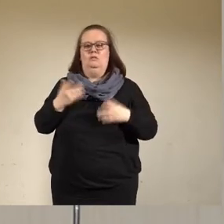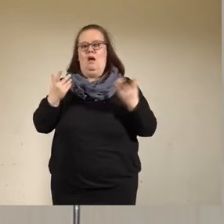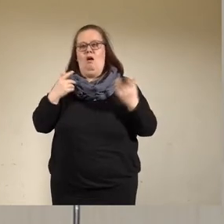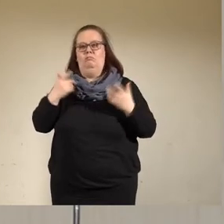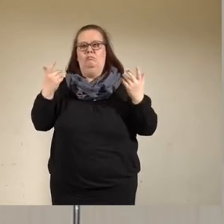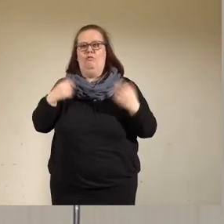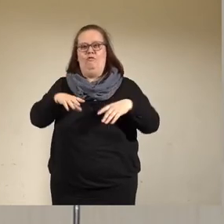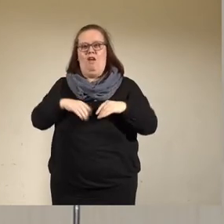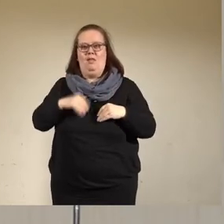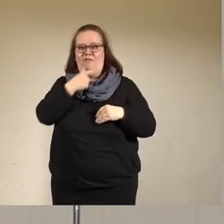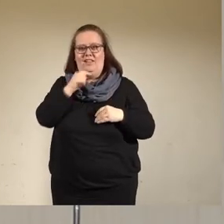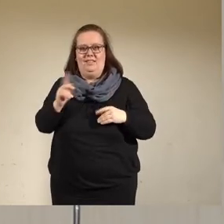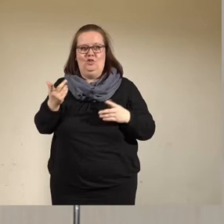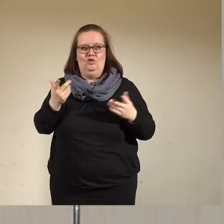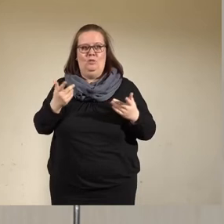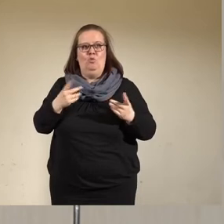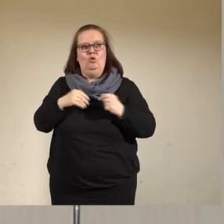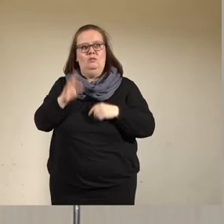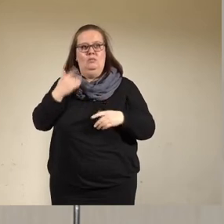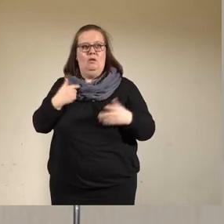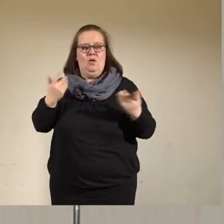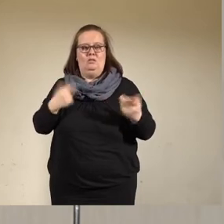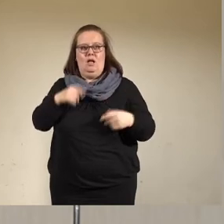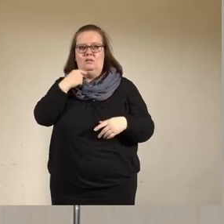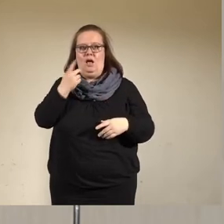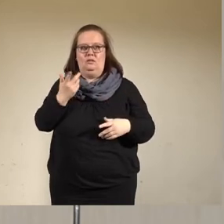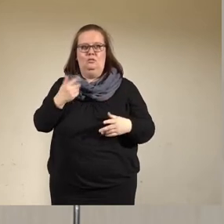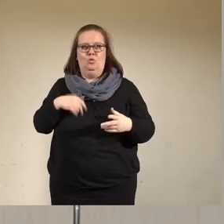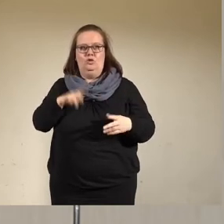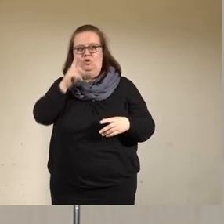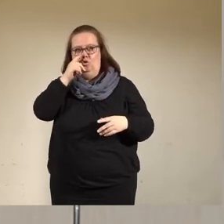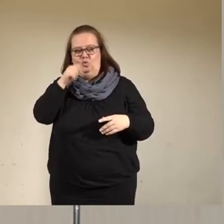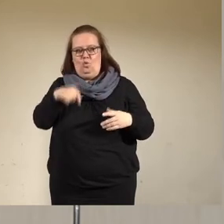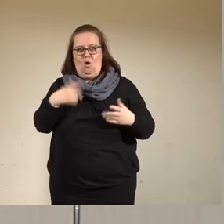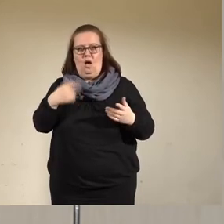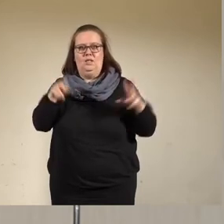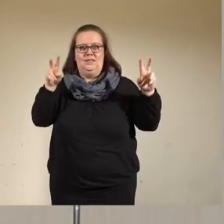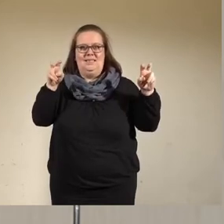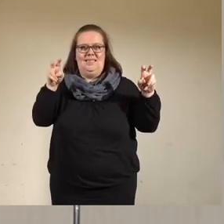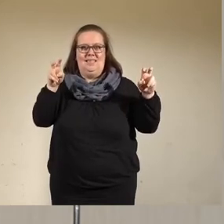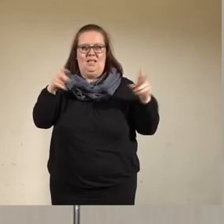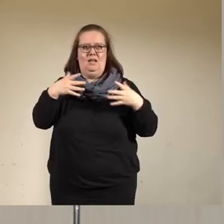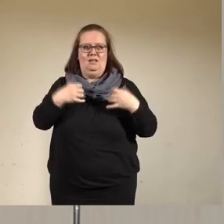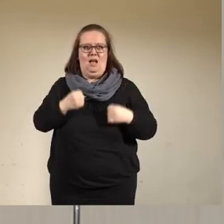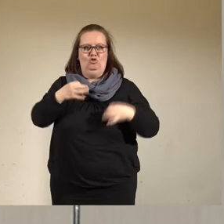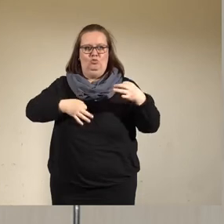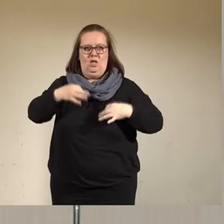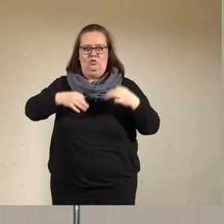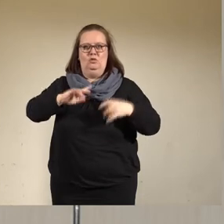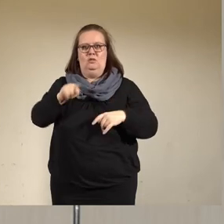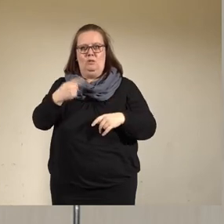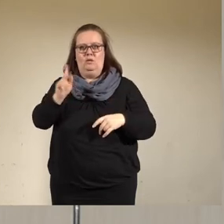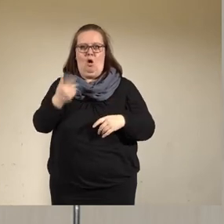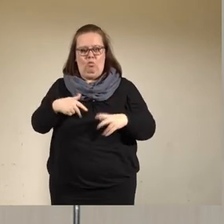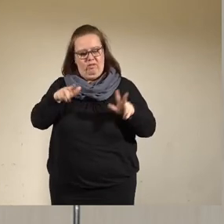nicht wahrnehmen wollen. Und ich sage mal, Herr Blödner hat dann zum Glück nicht nur die zitierten Gastspiele gegeben, sondern